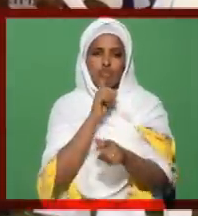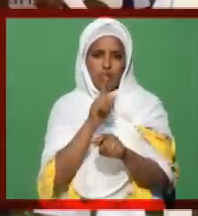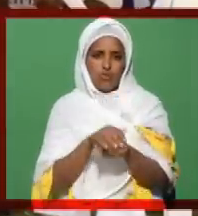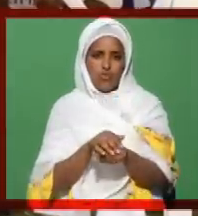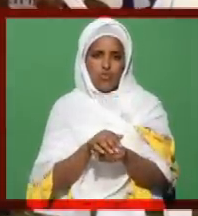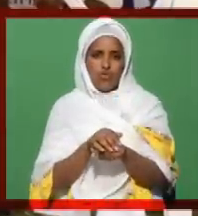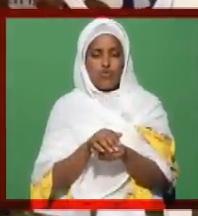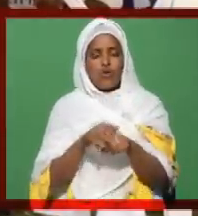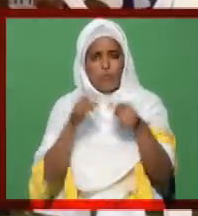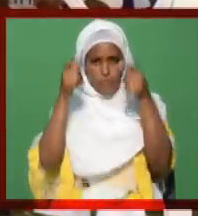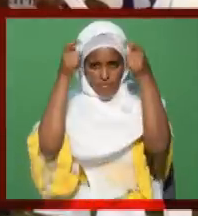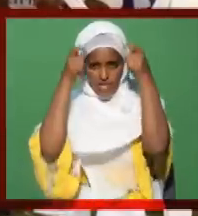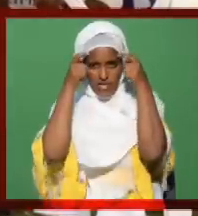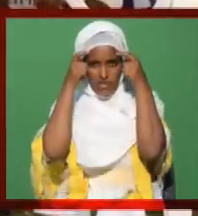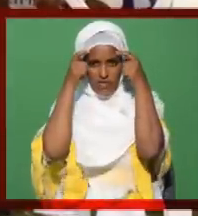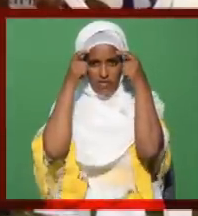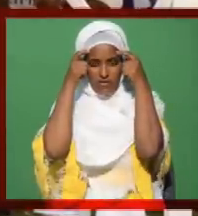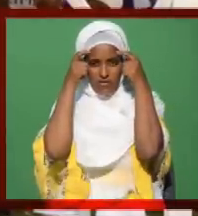መክሊት